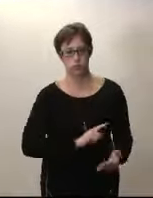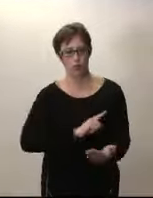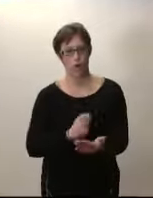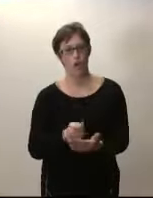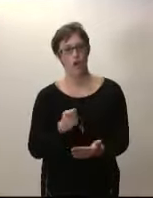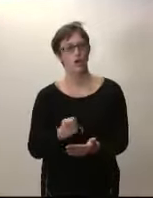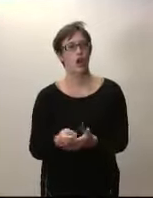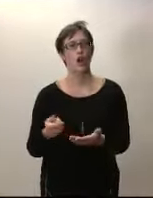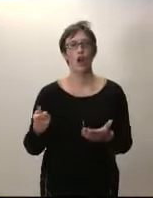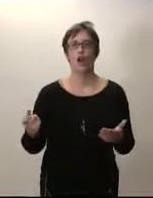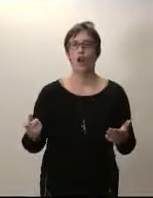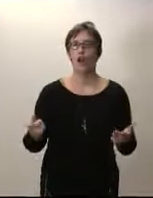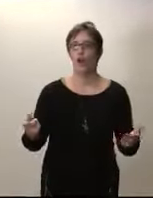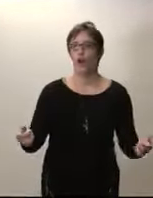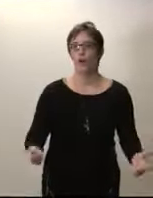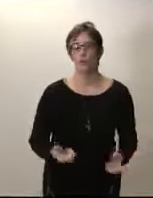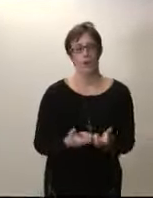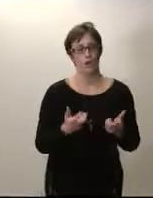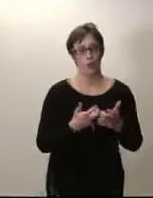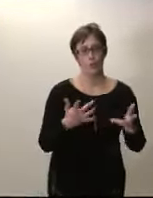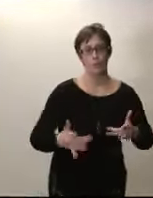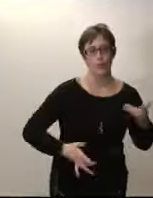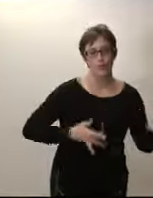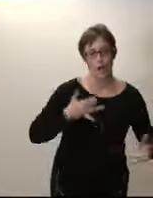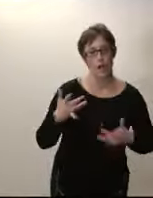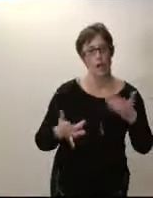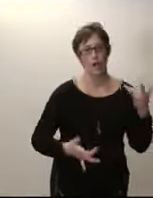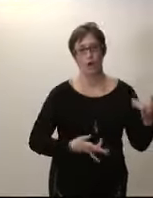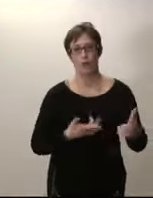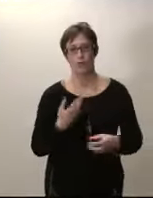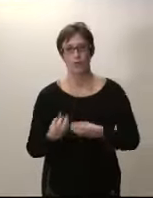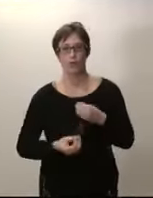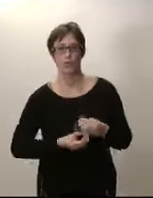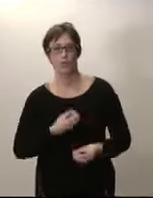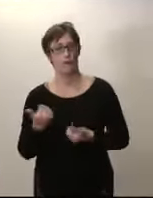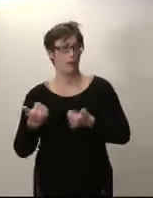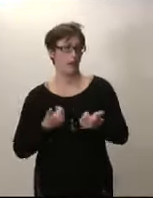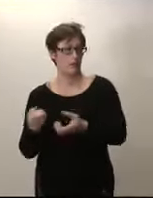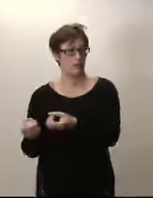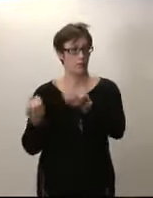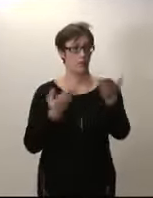spectacles, par exemple, mais c'est tout ce qui est acheté à l'extérieur.